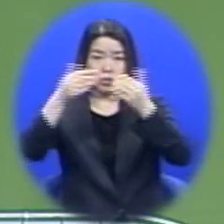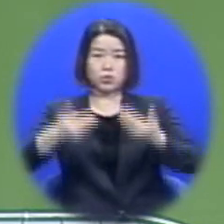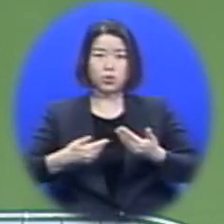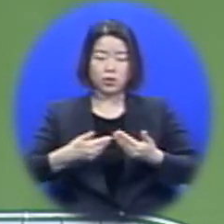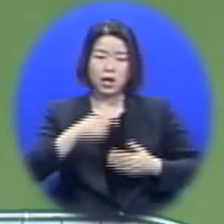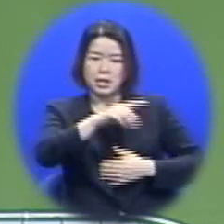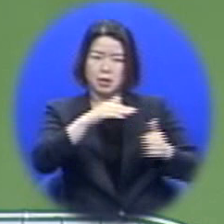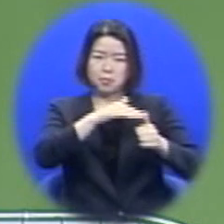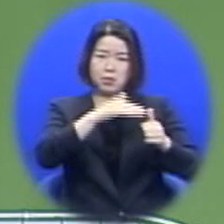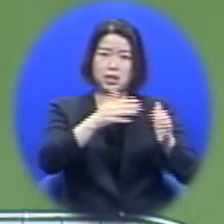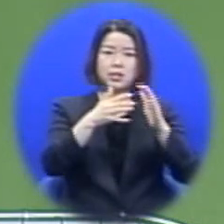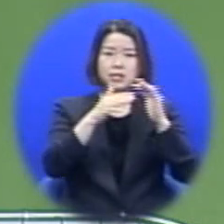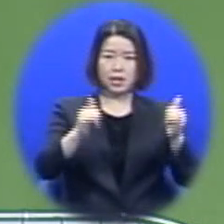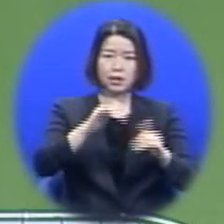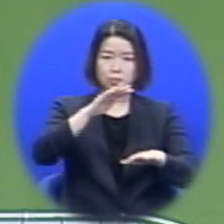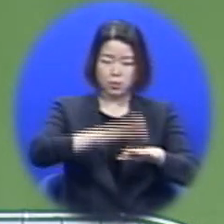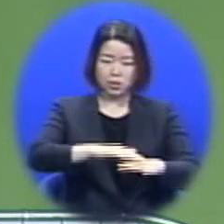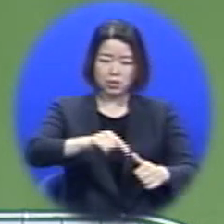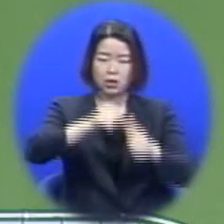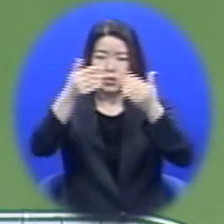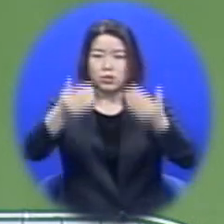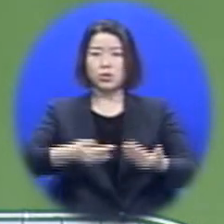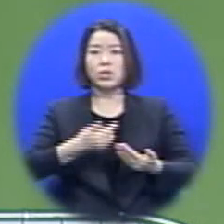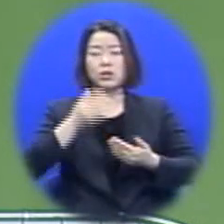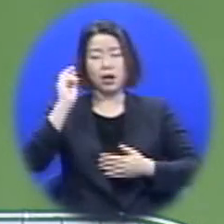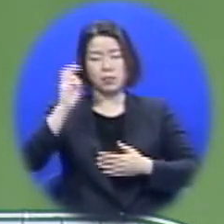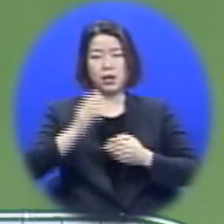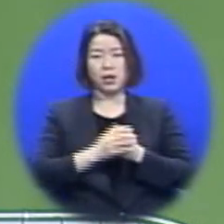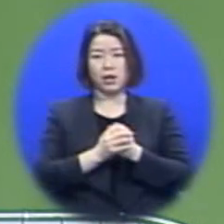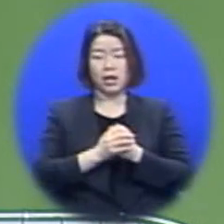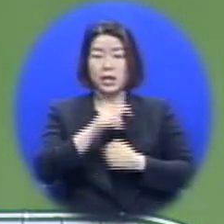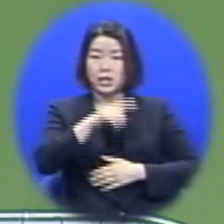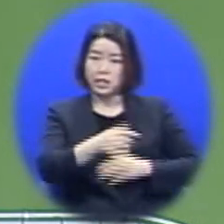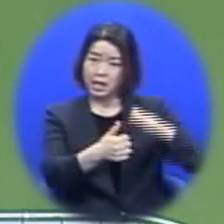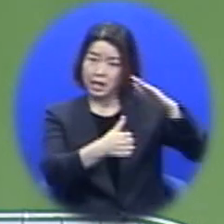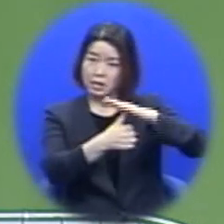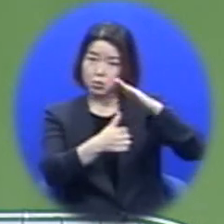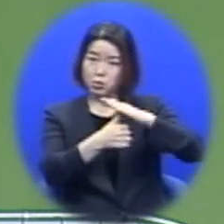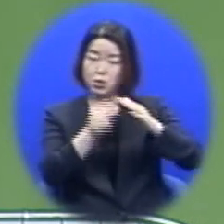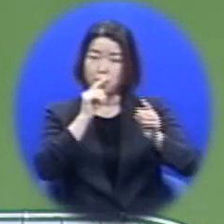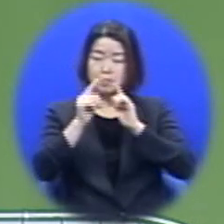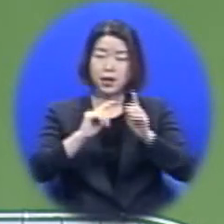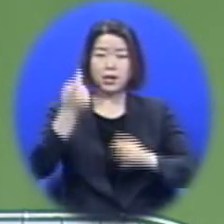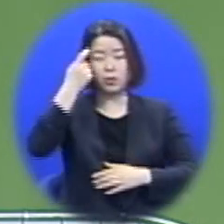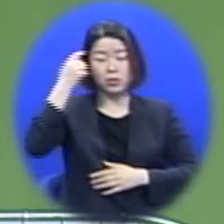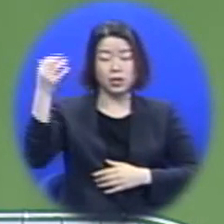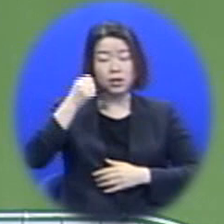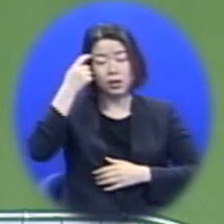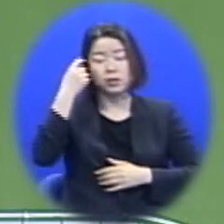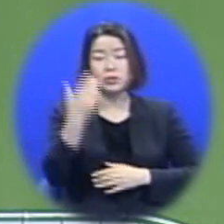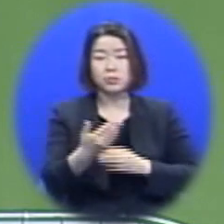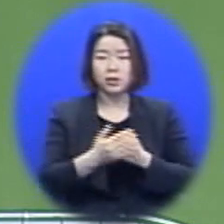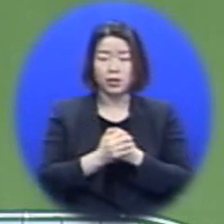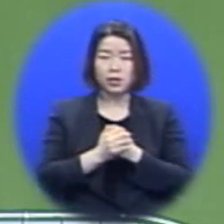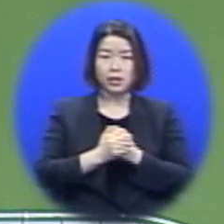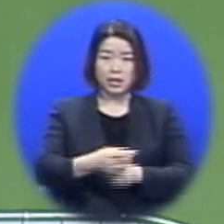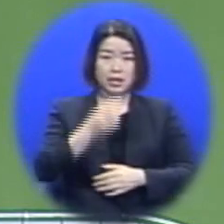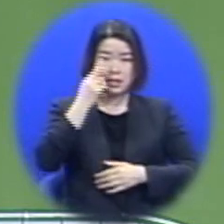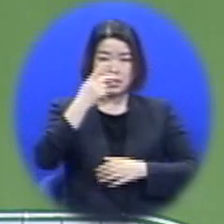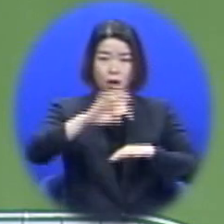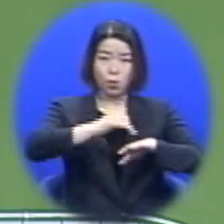손에서도 건져내시리이다. 여러분, 이게 소년의 말이라고 생각이 드십니까? 사울